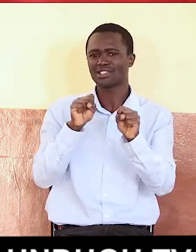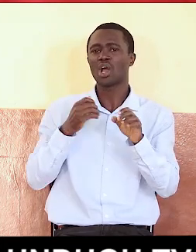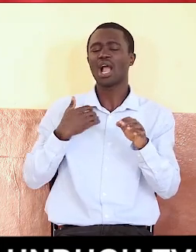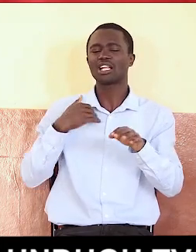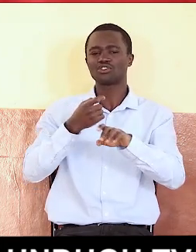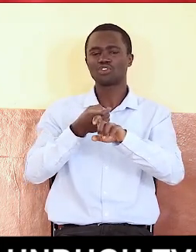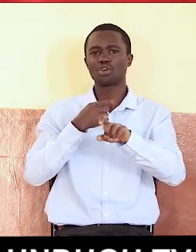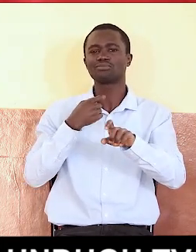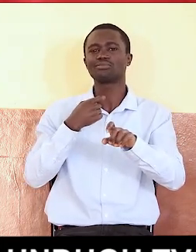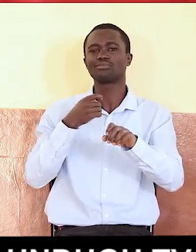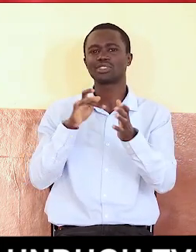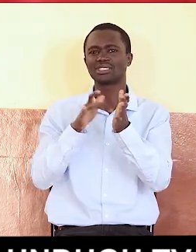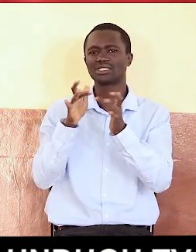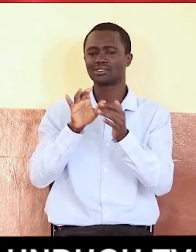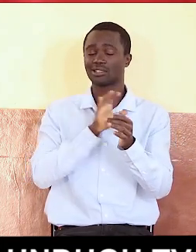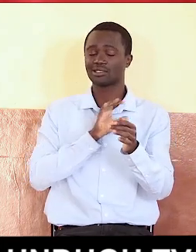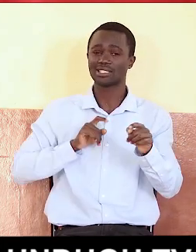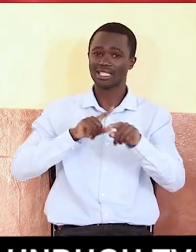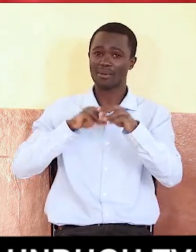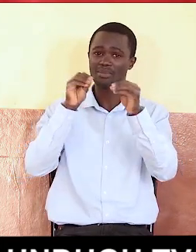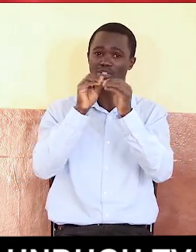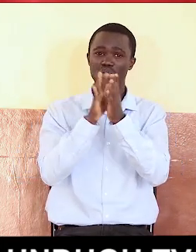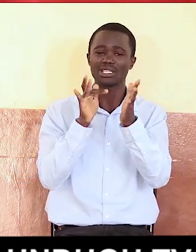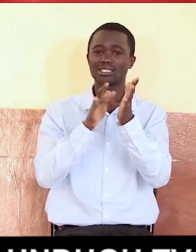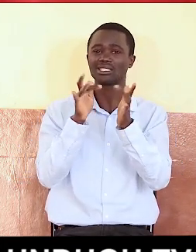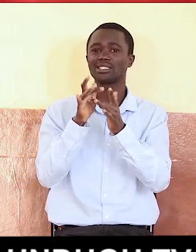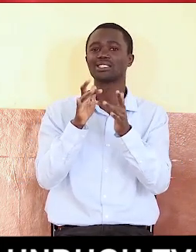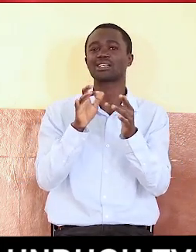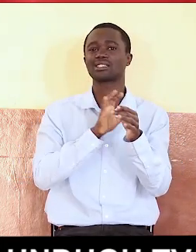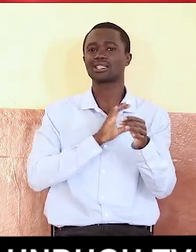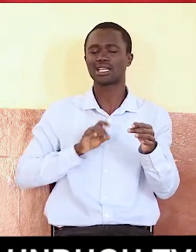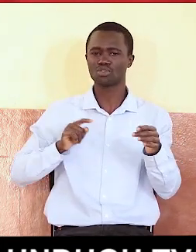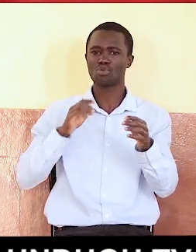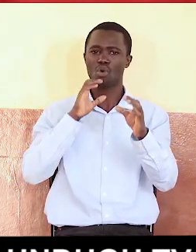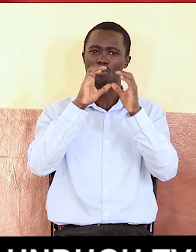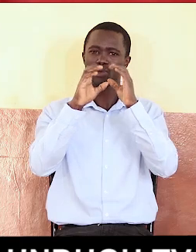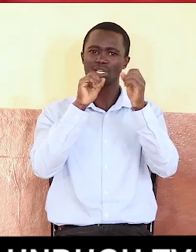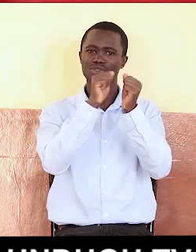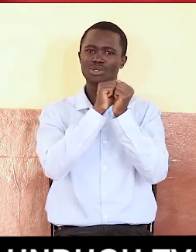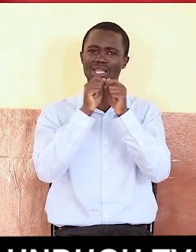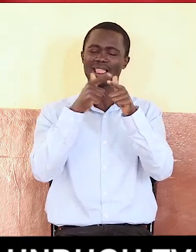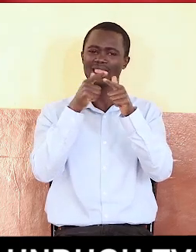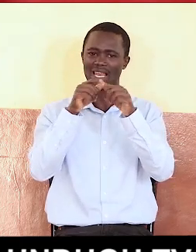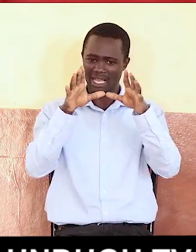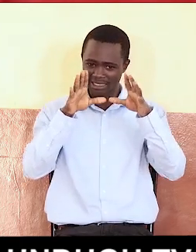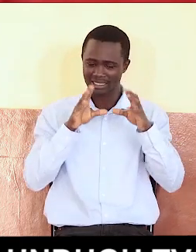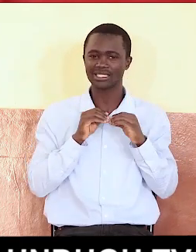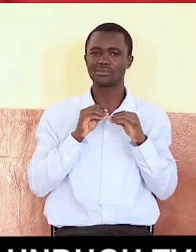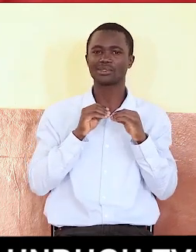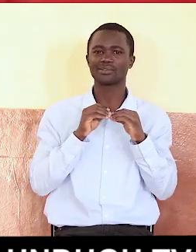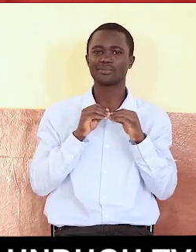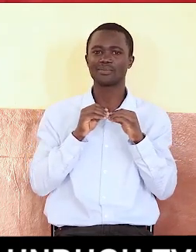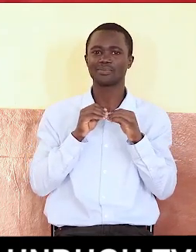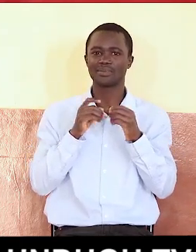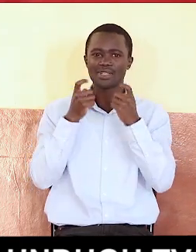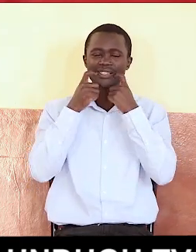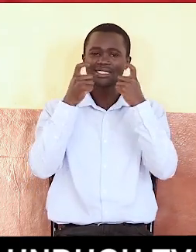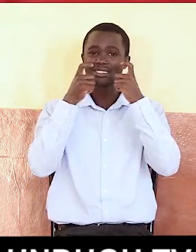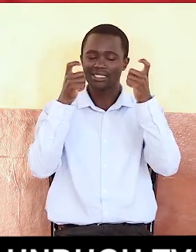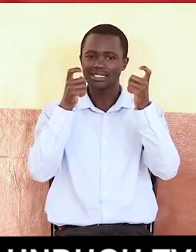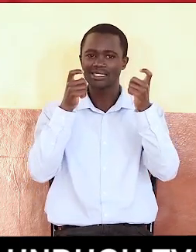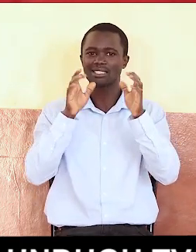na Yesu, unaongea na yeye, alafu baada ya kuongea unamkubali. Unasitoa dhambi